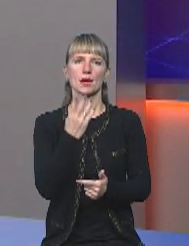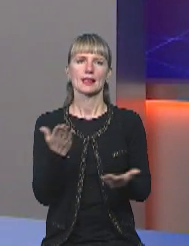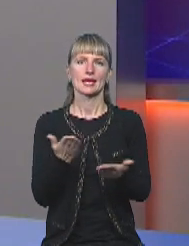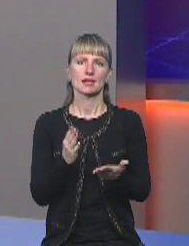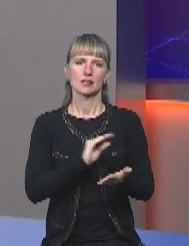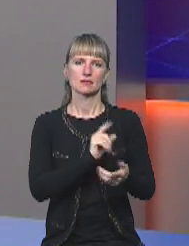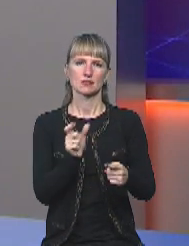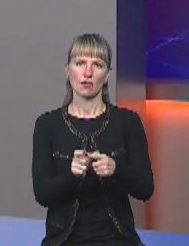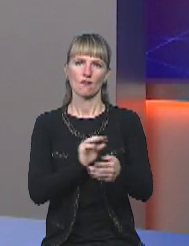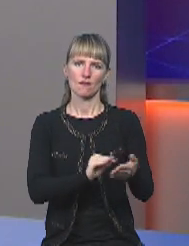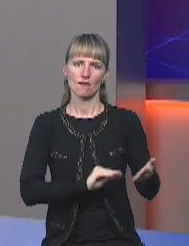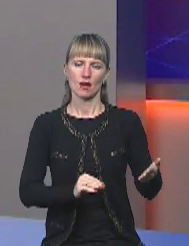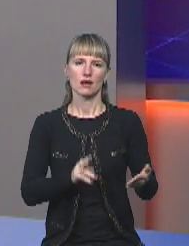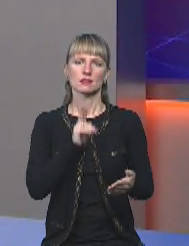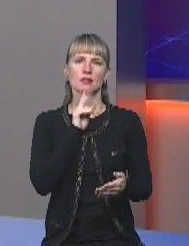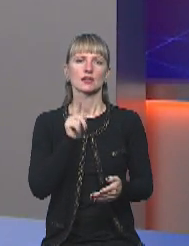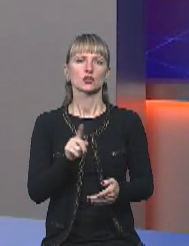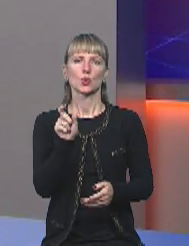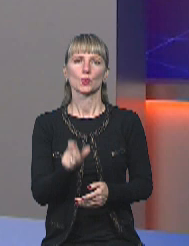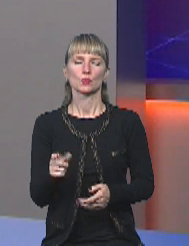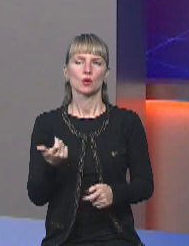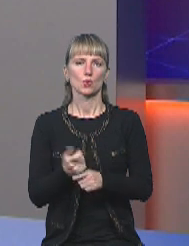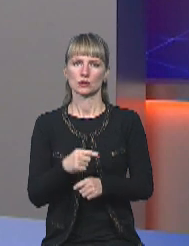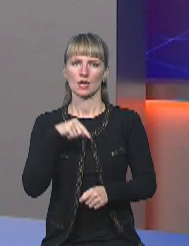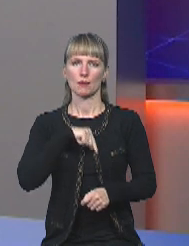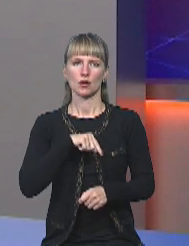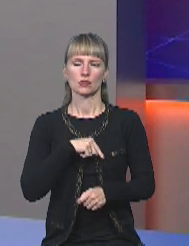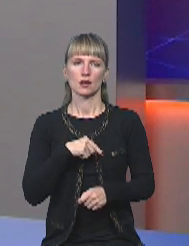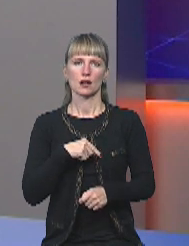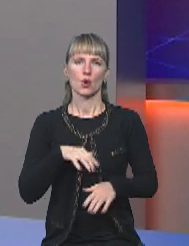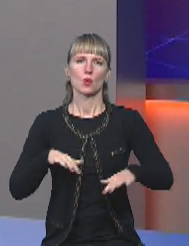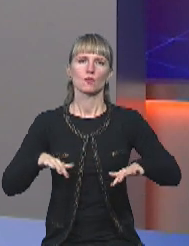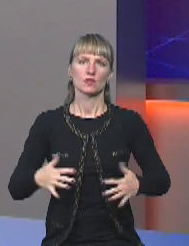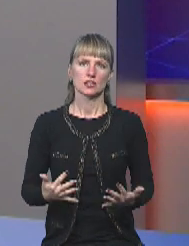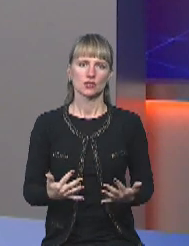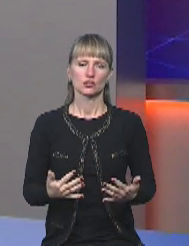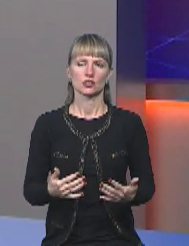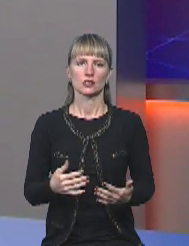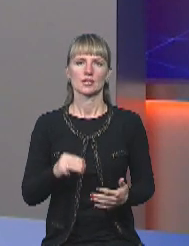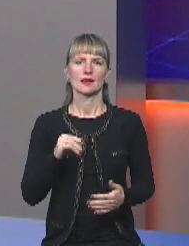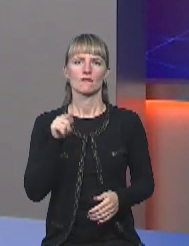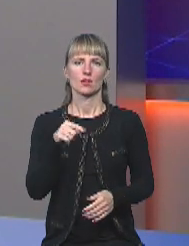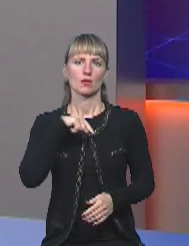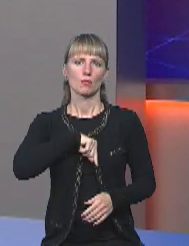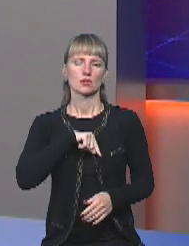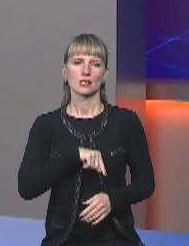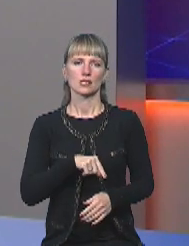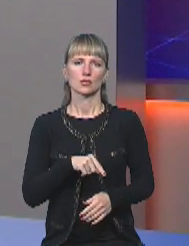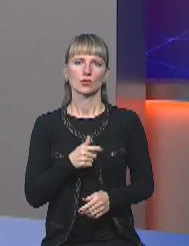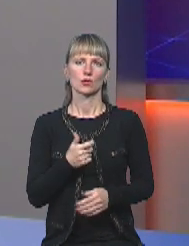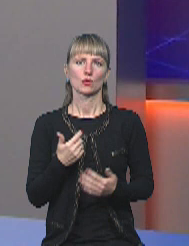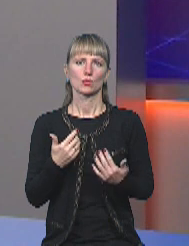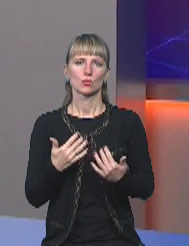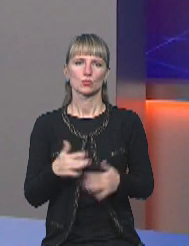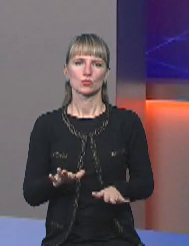якісь коментарі, зважати на те, що люди дуже емоційно виснажені і вони емоційно дуже так